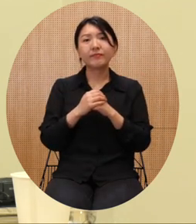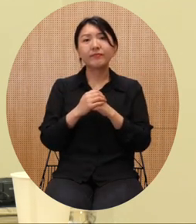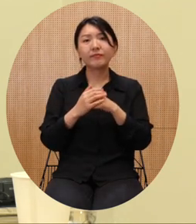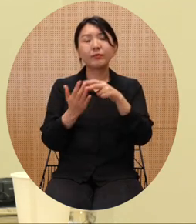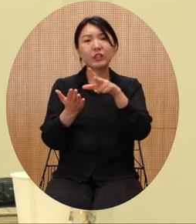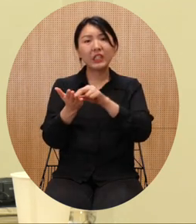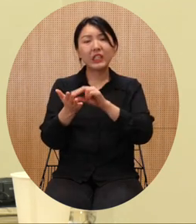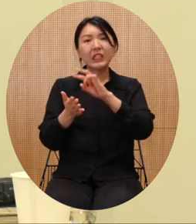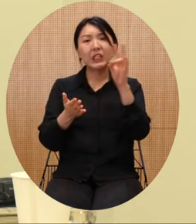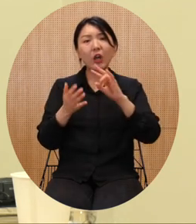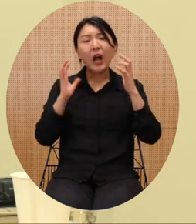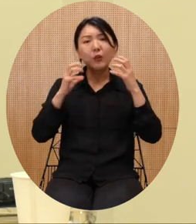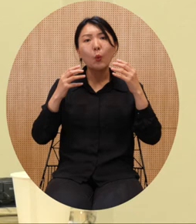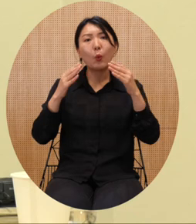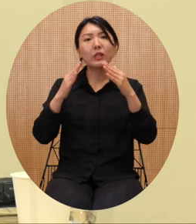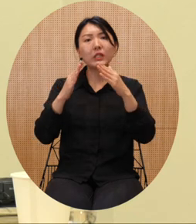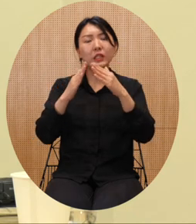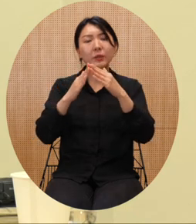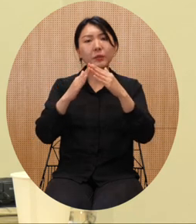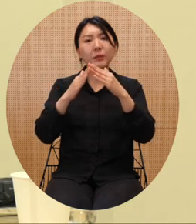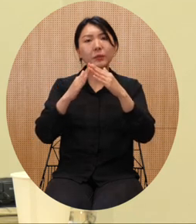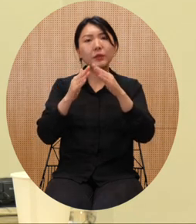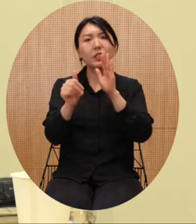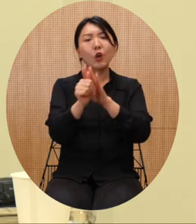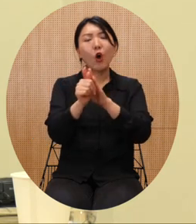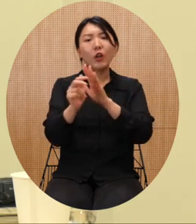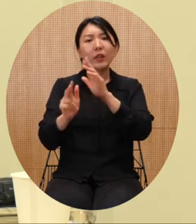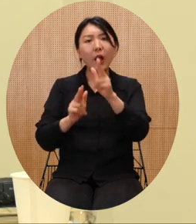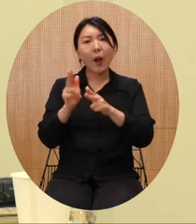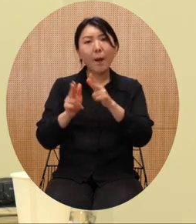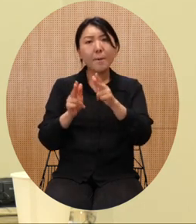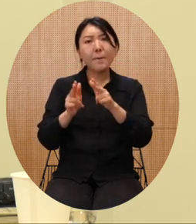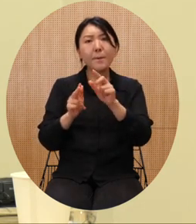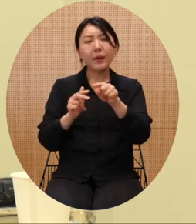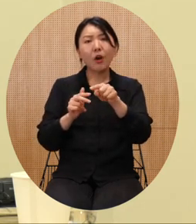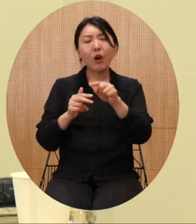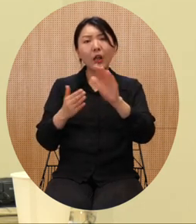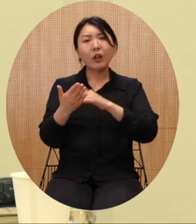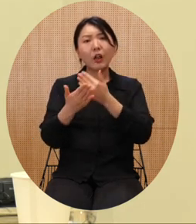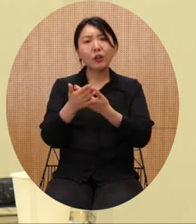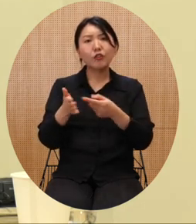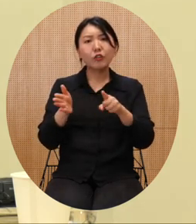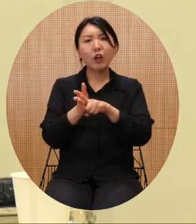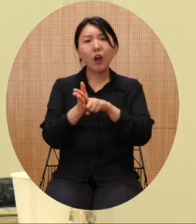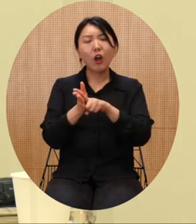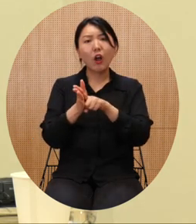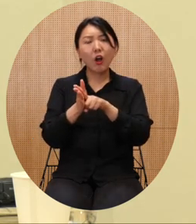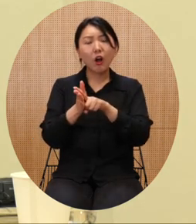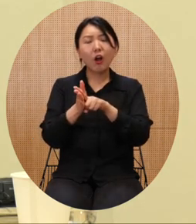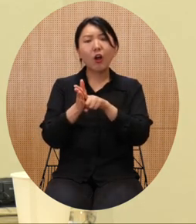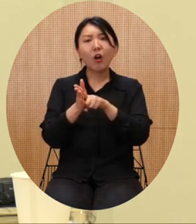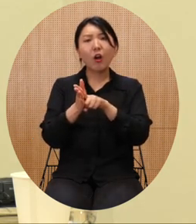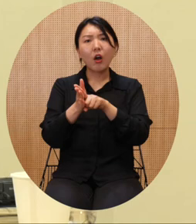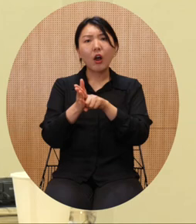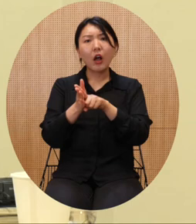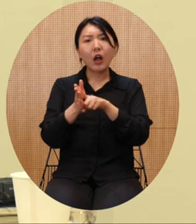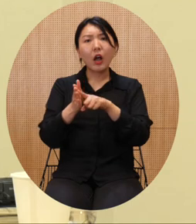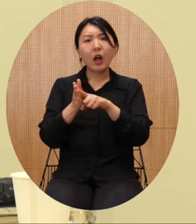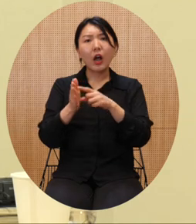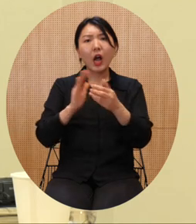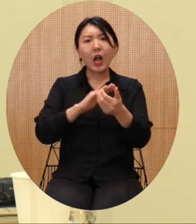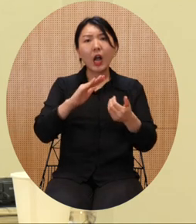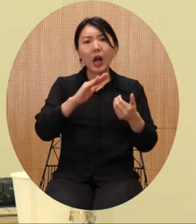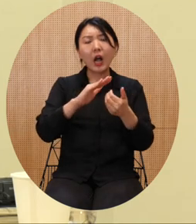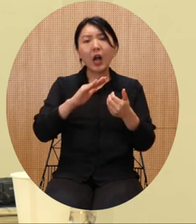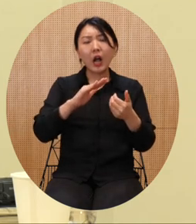시흥형 아동주거비가 주거비 지원사업에 이런 문제들을 개선하는데 도움이 되냐는 문제인데, 앞서 최은영